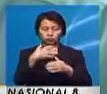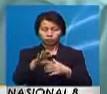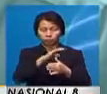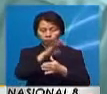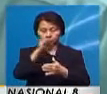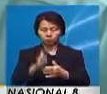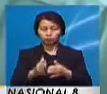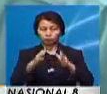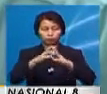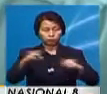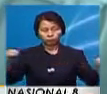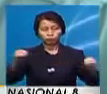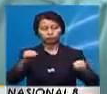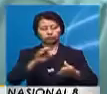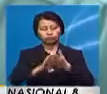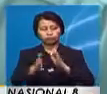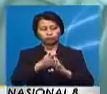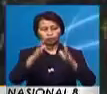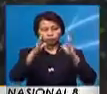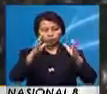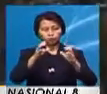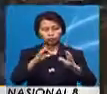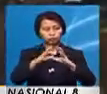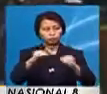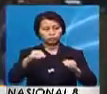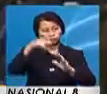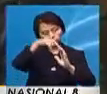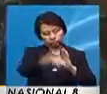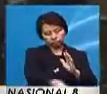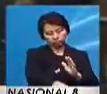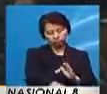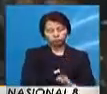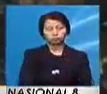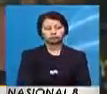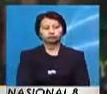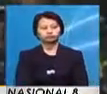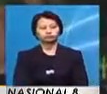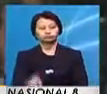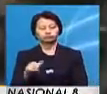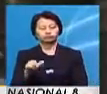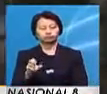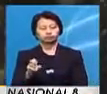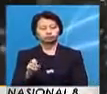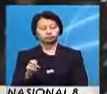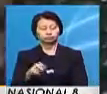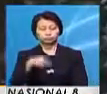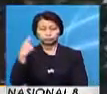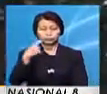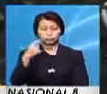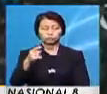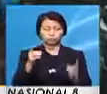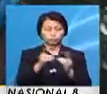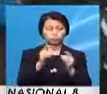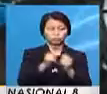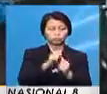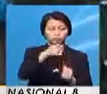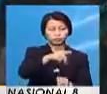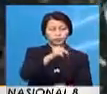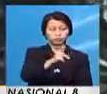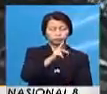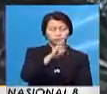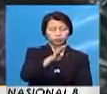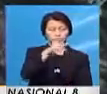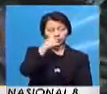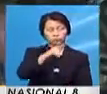ini secara dalaman. Pihak TSG sendiri sentiasa berhubung dengan PKBM untuk menyelesaikan